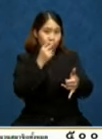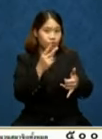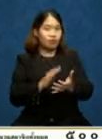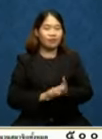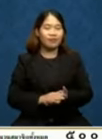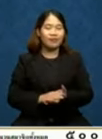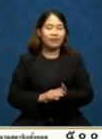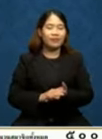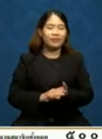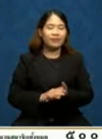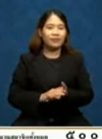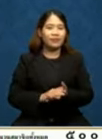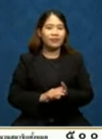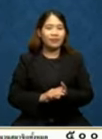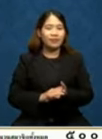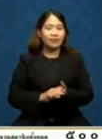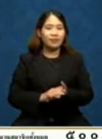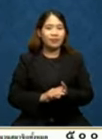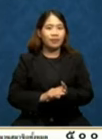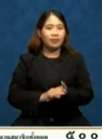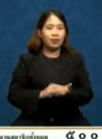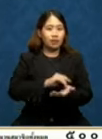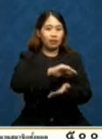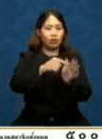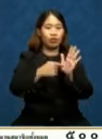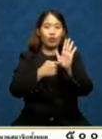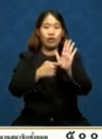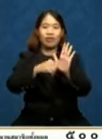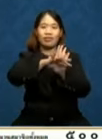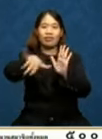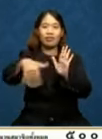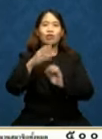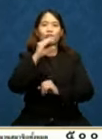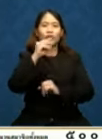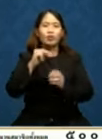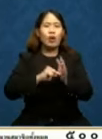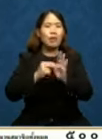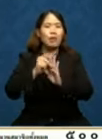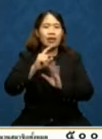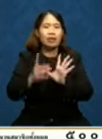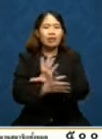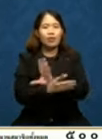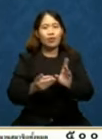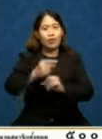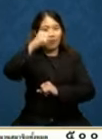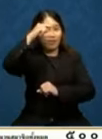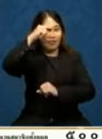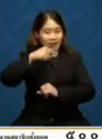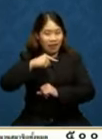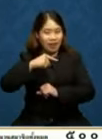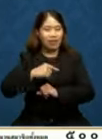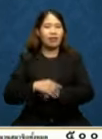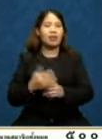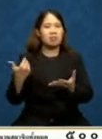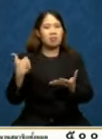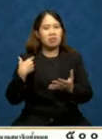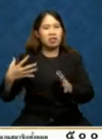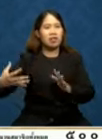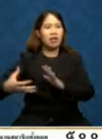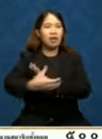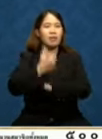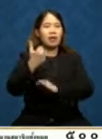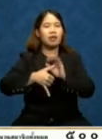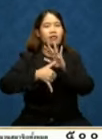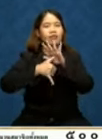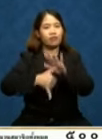ครับสิ่งที่ผมจะพูดครับสังคมไทยเนี่ยมันฝังรากลึกเรื่องนี้ครับการใช้อำนาจนิยมในการกด